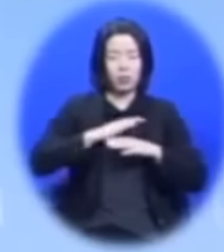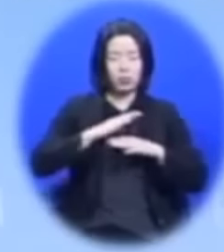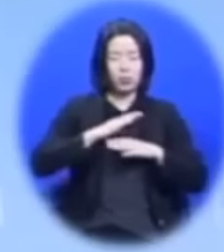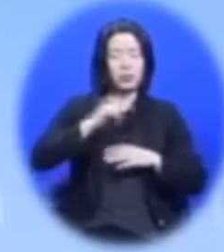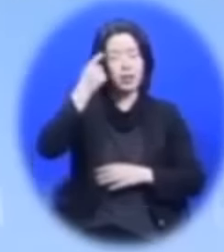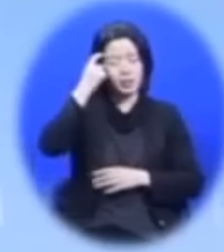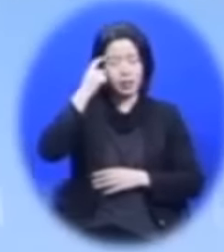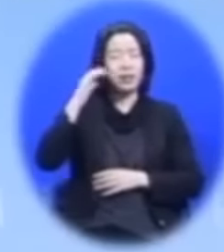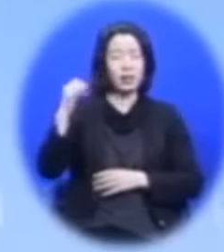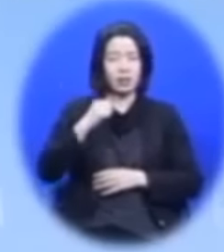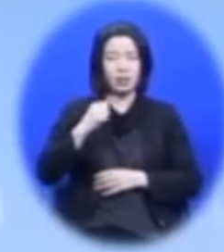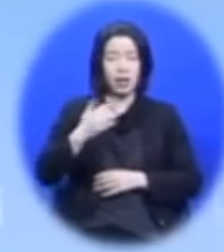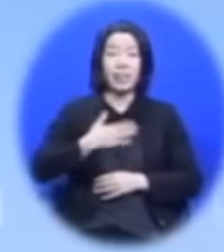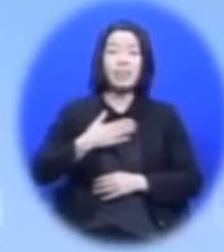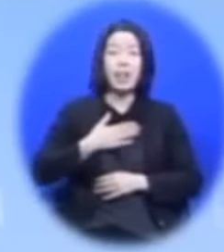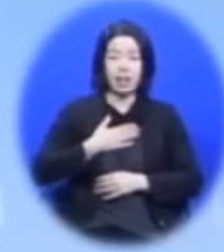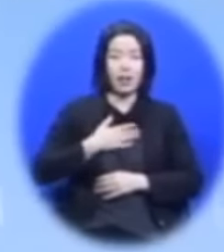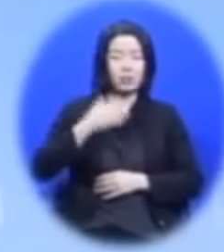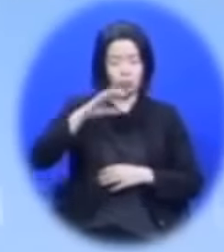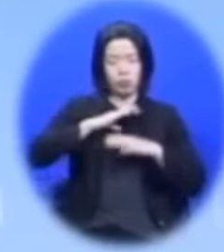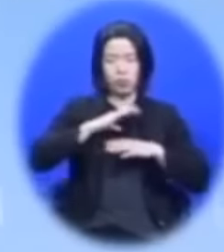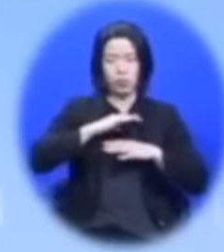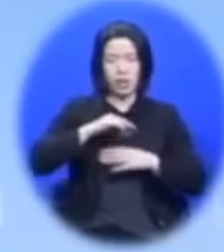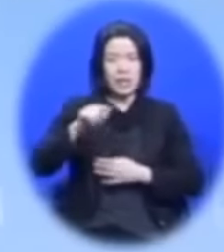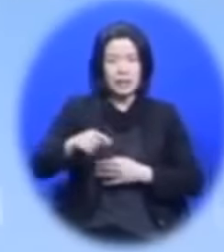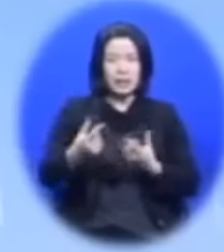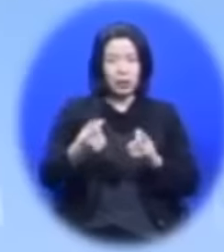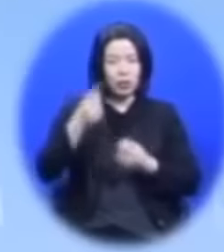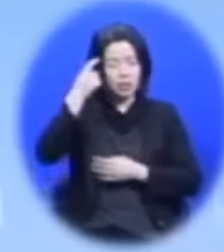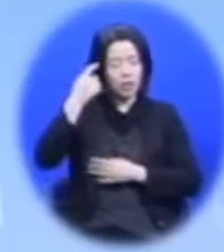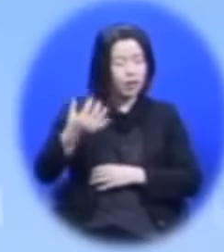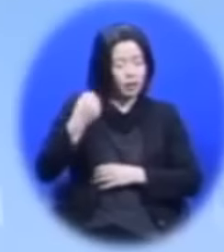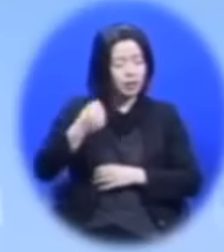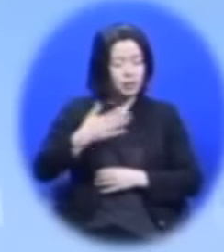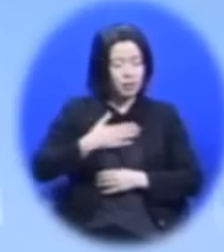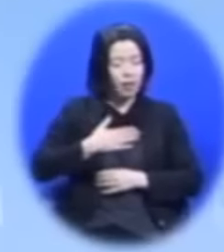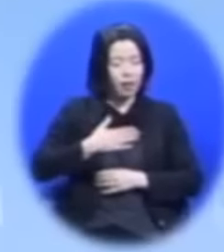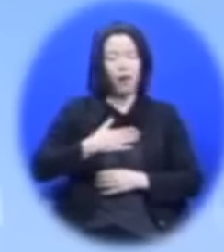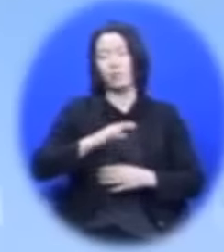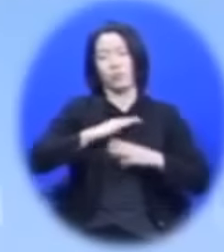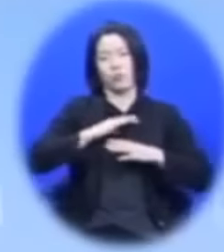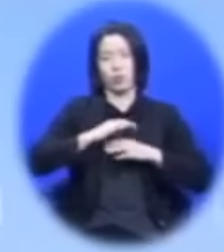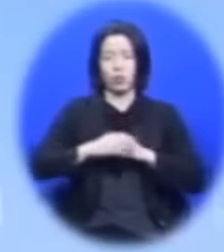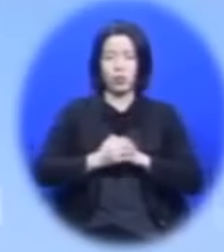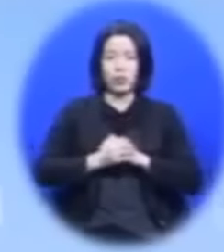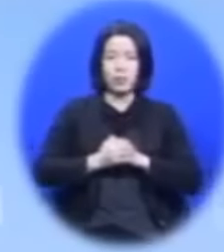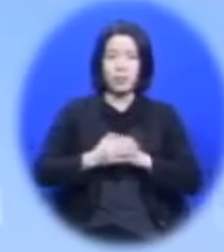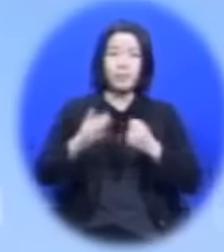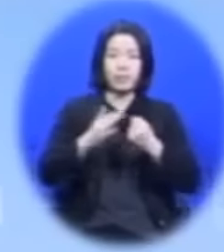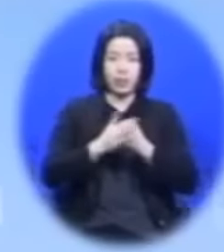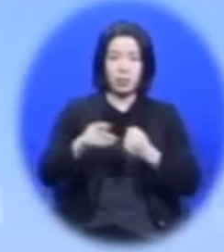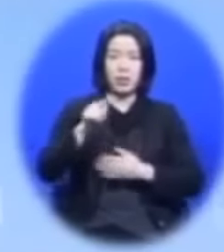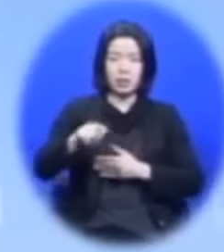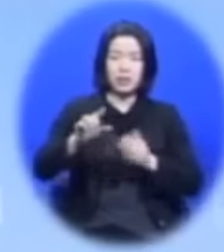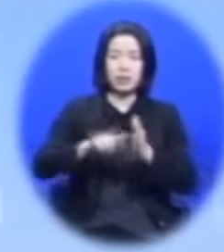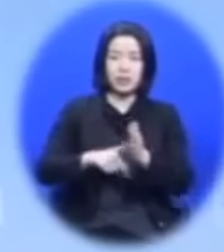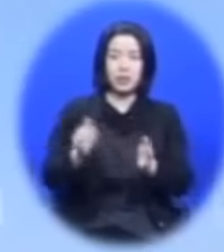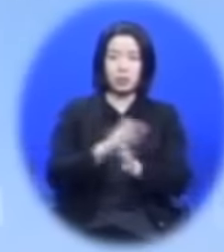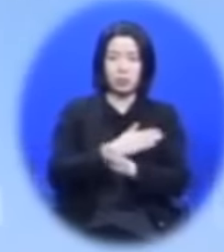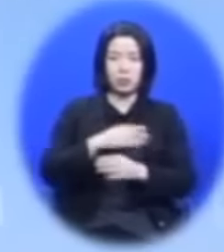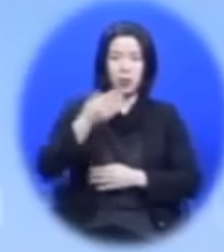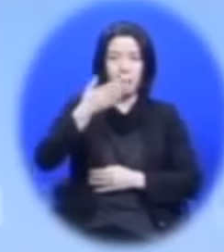무섭다는 생각이 들어요. 제가 무섭더라고요, 제가. 그런 생각을 하는 제가 무서워. 그래서 그 시간부터